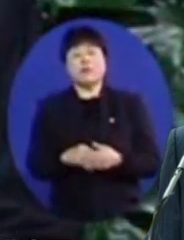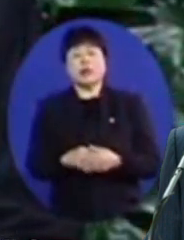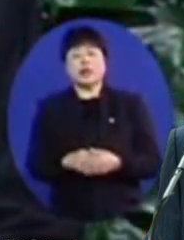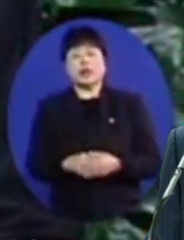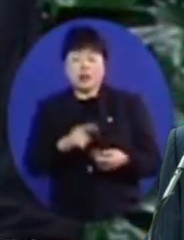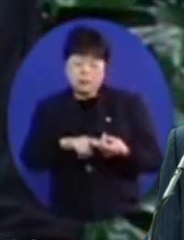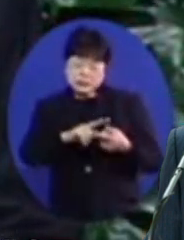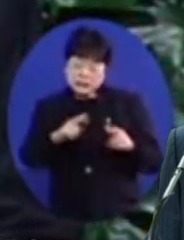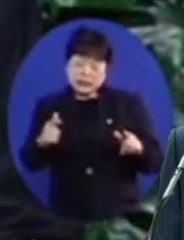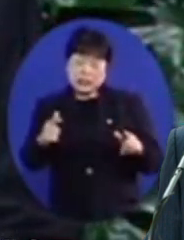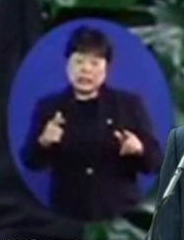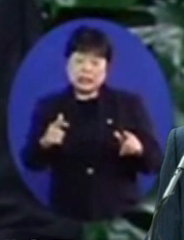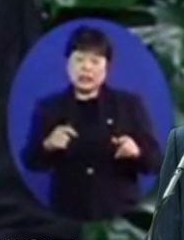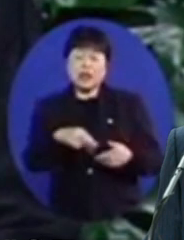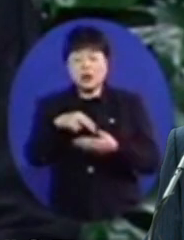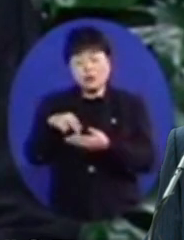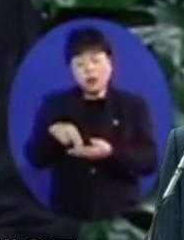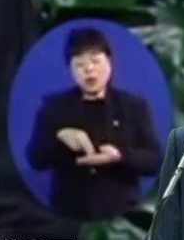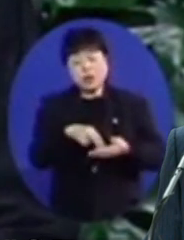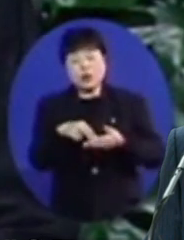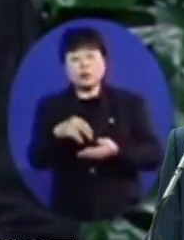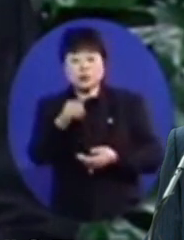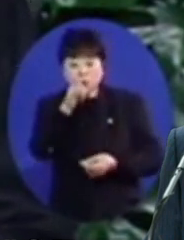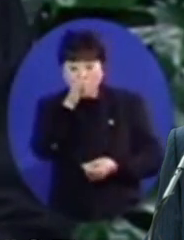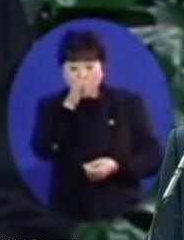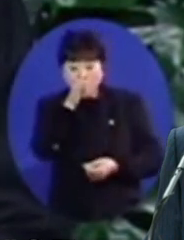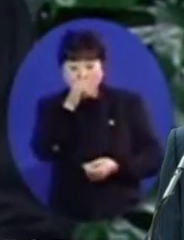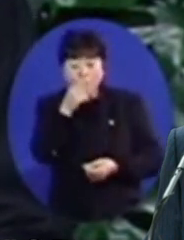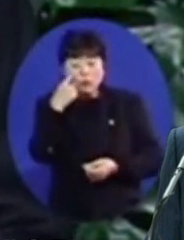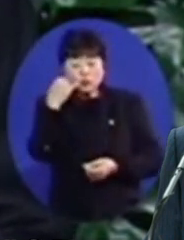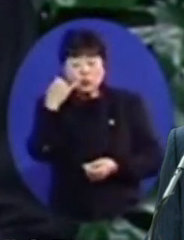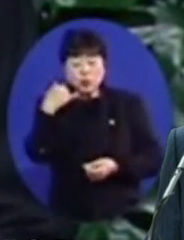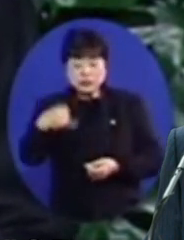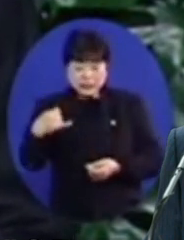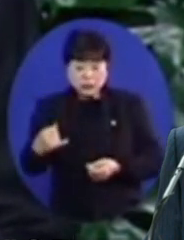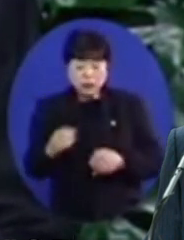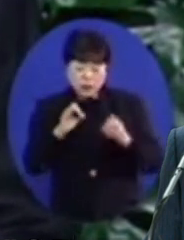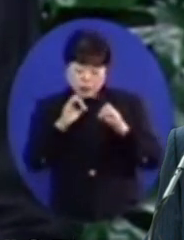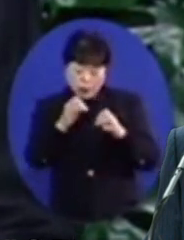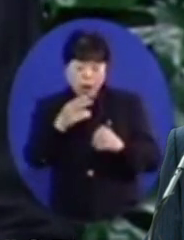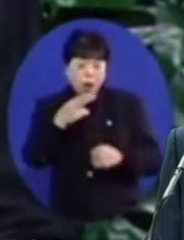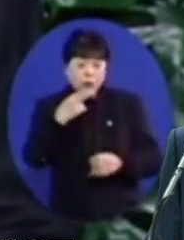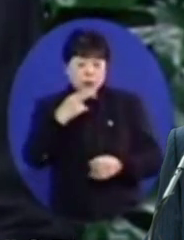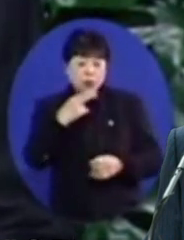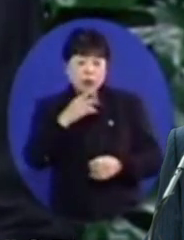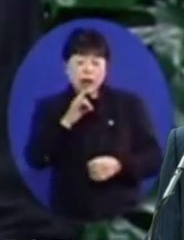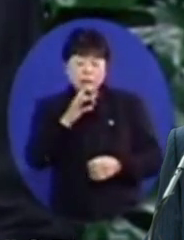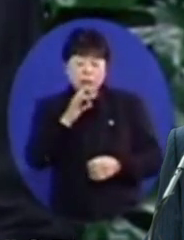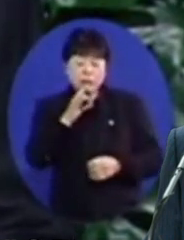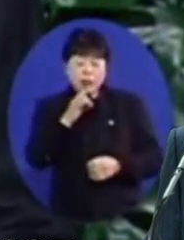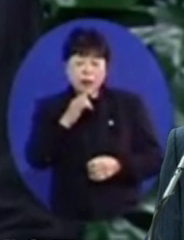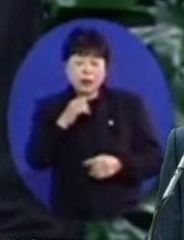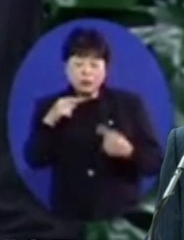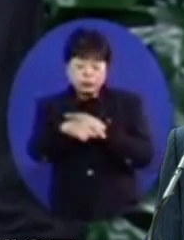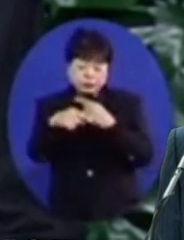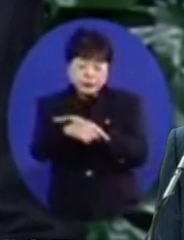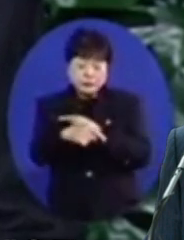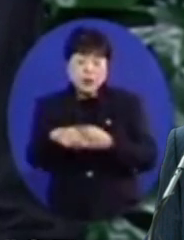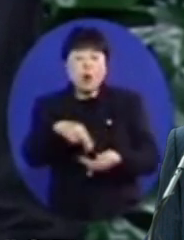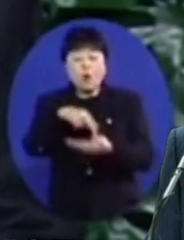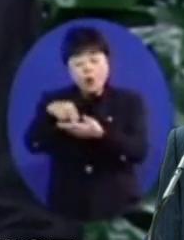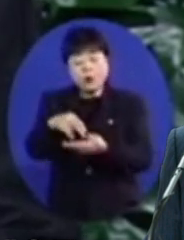않는 외로움과 고독이 있고 부모와 자식간에도 대화가 안 되는 괴로움과